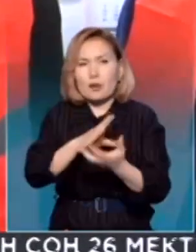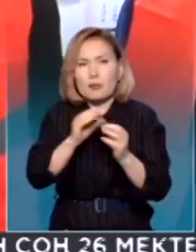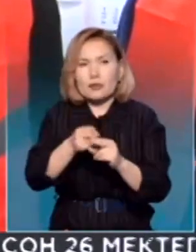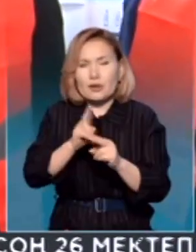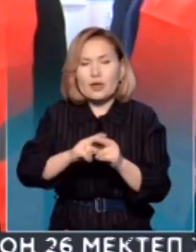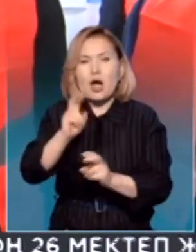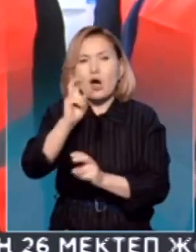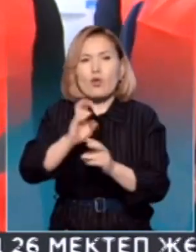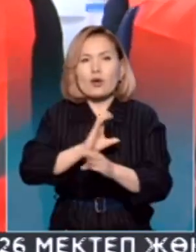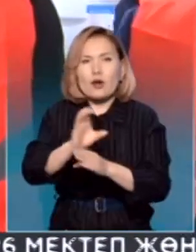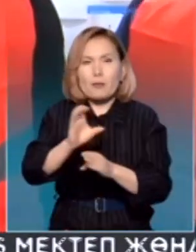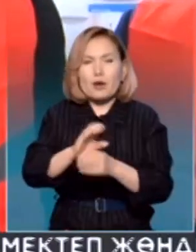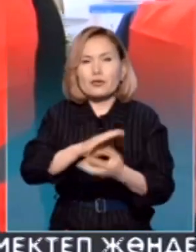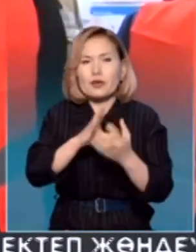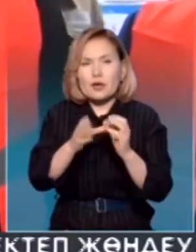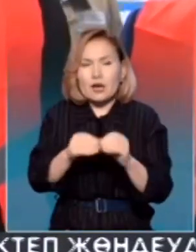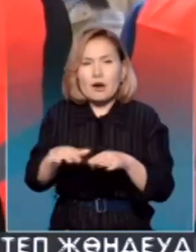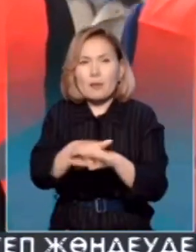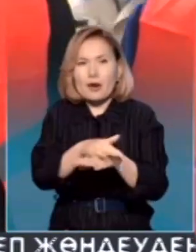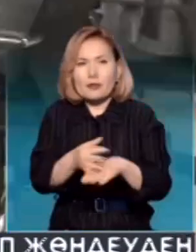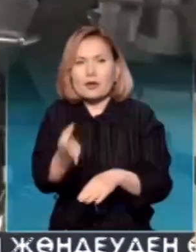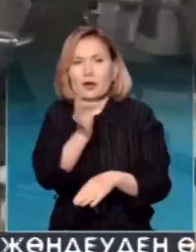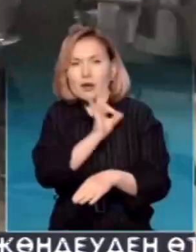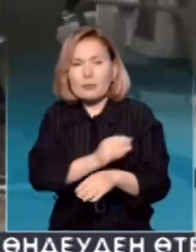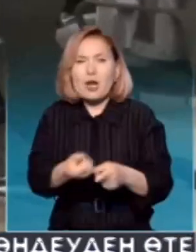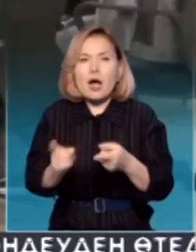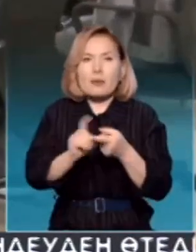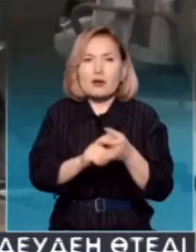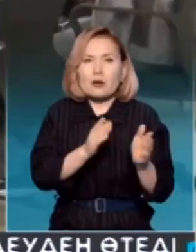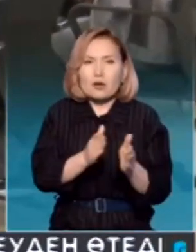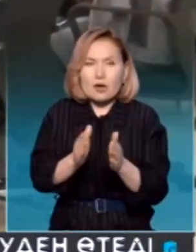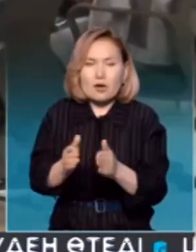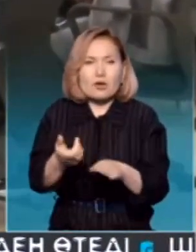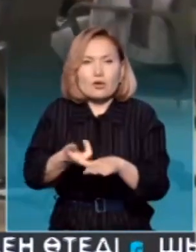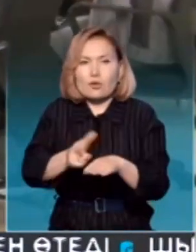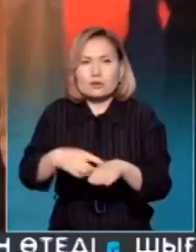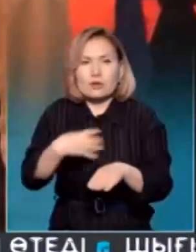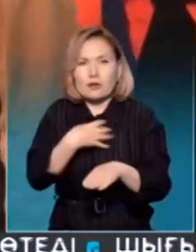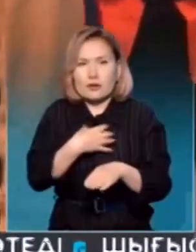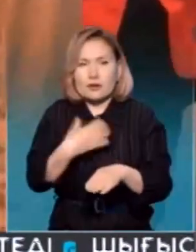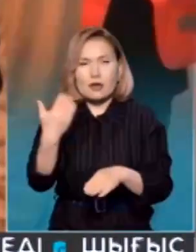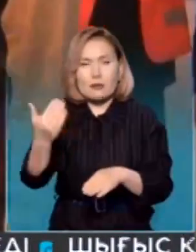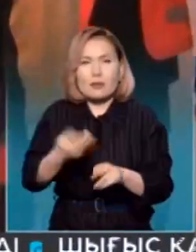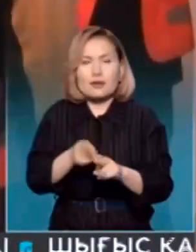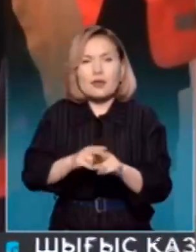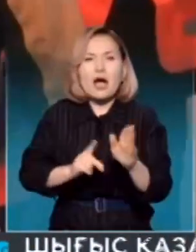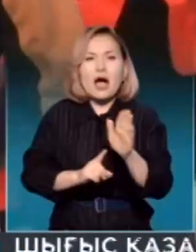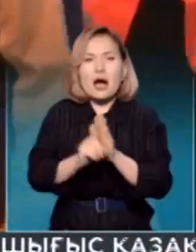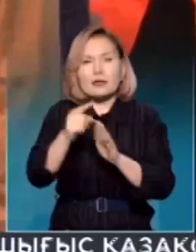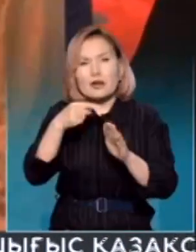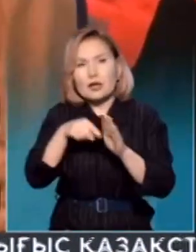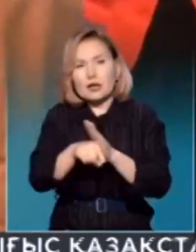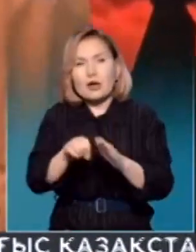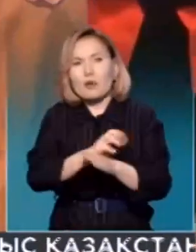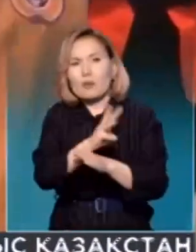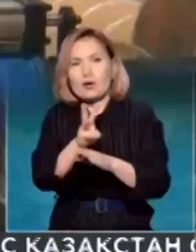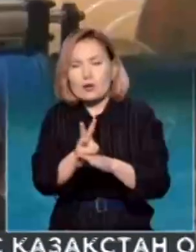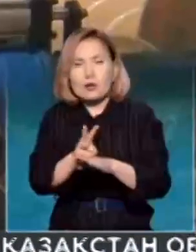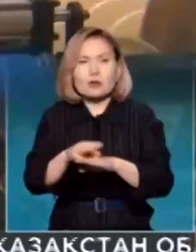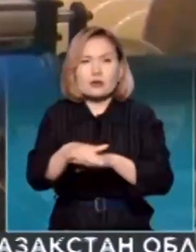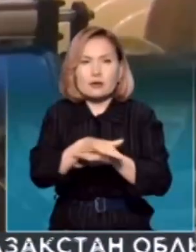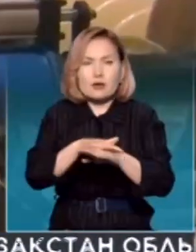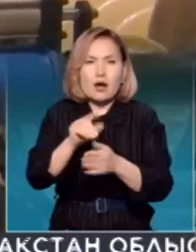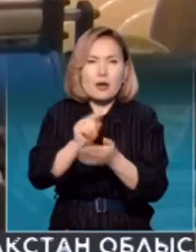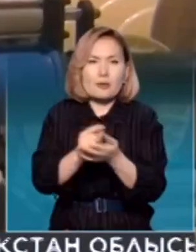полипропилен өндіретін зауыт пен тұтынушылардың арасындағы байланысты ретке келтіру керегін айтты. Өткен алдымен ішкі сұраныс толық қамтылуы